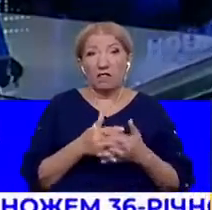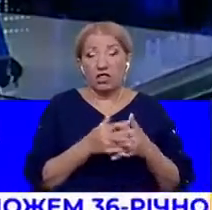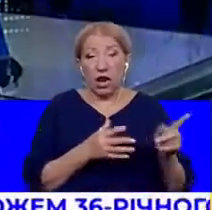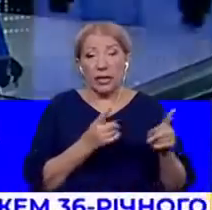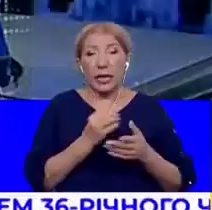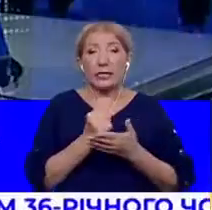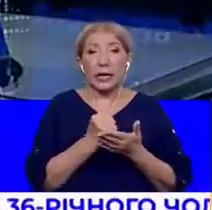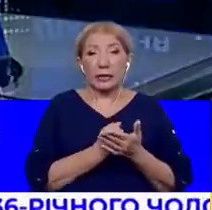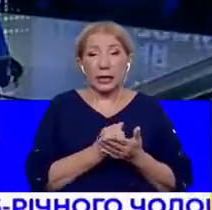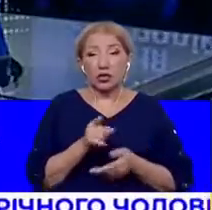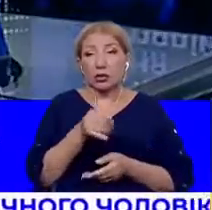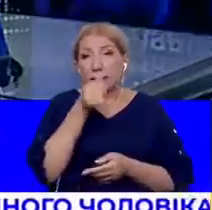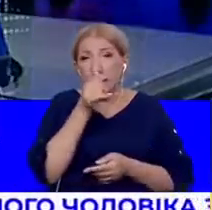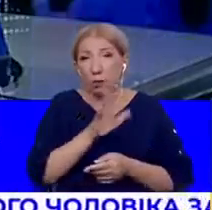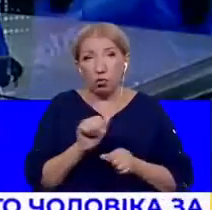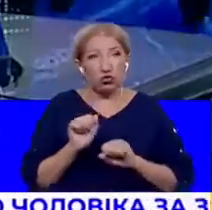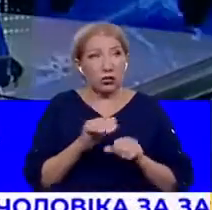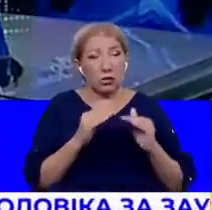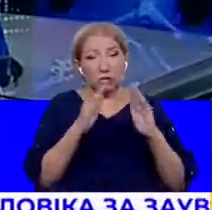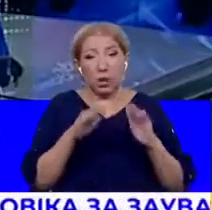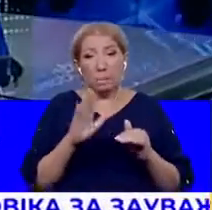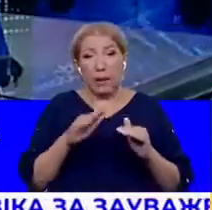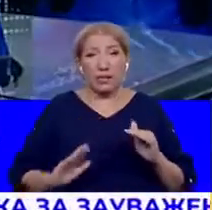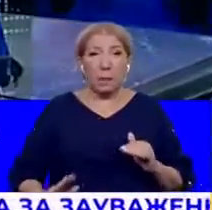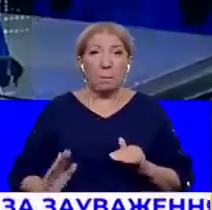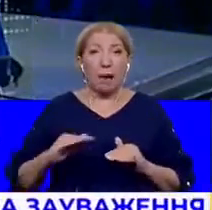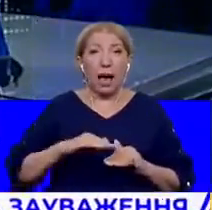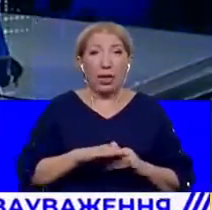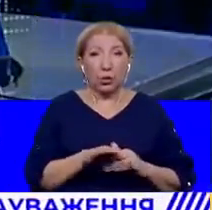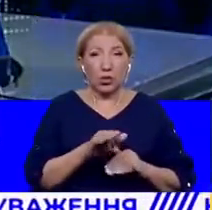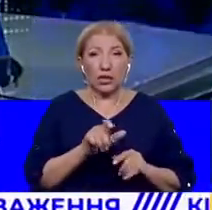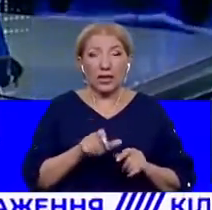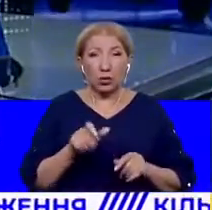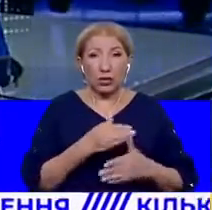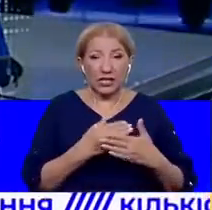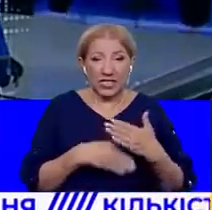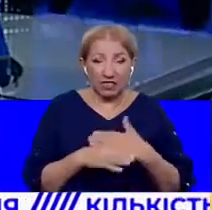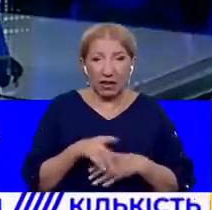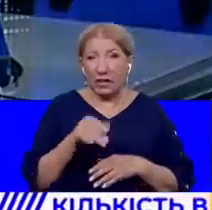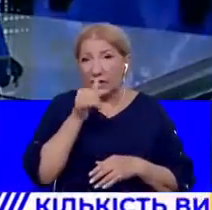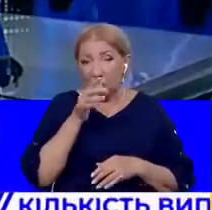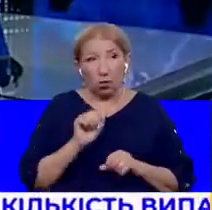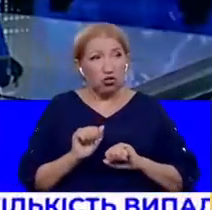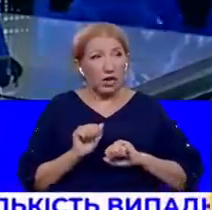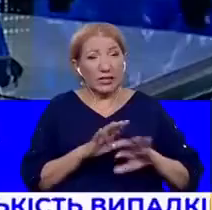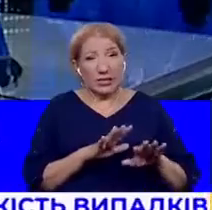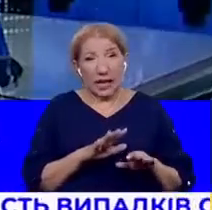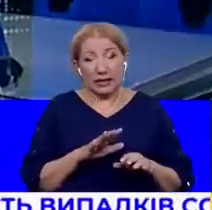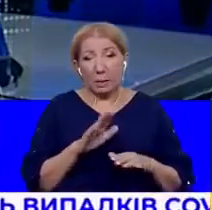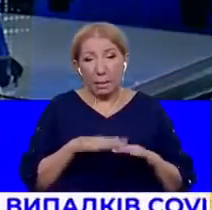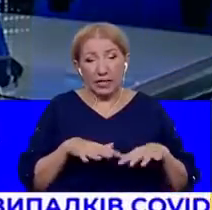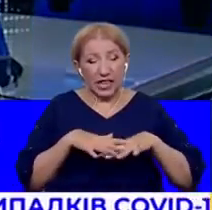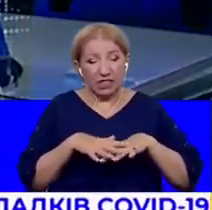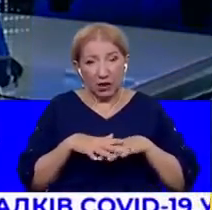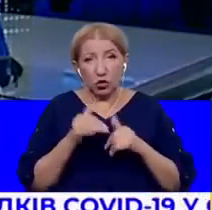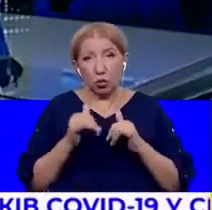є стандарт, що ти не можеш здати будинок без пандуса для людей з інвалідністю, що ти не можеш здати будинок без інфраструктури